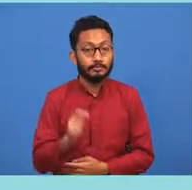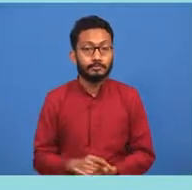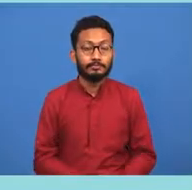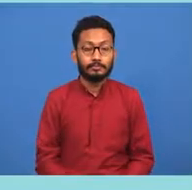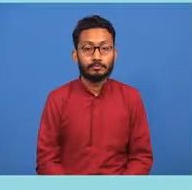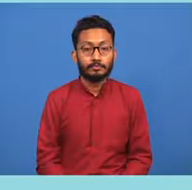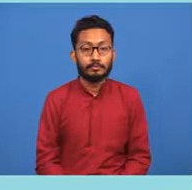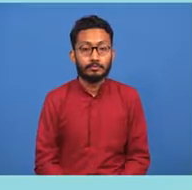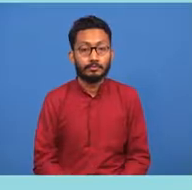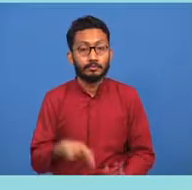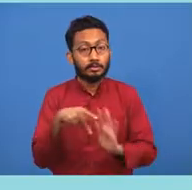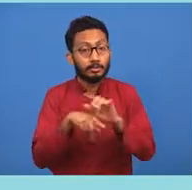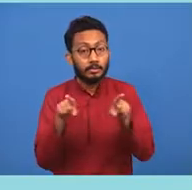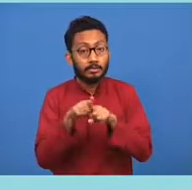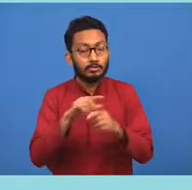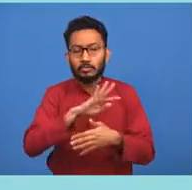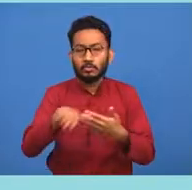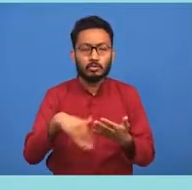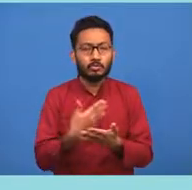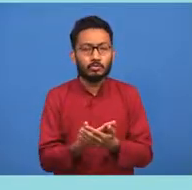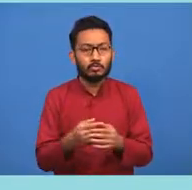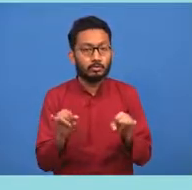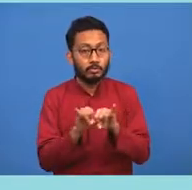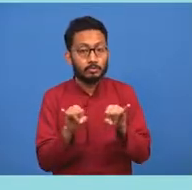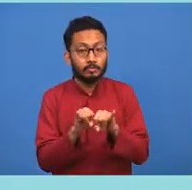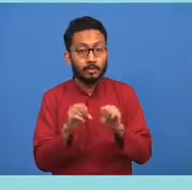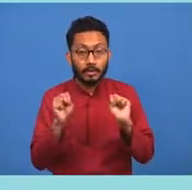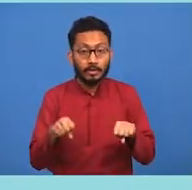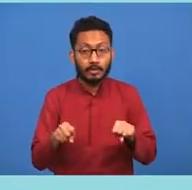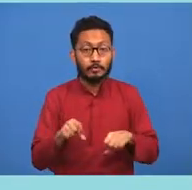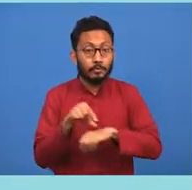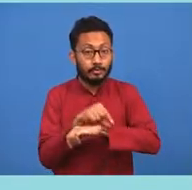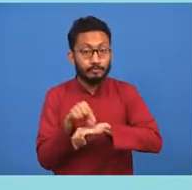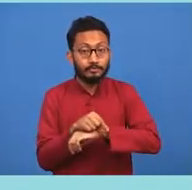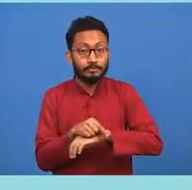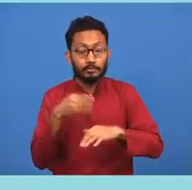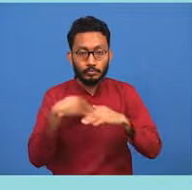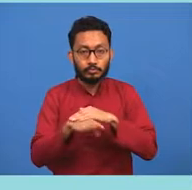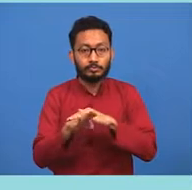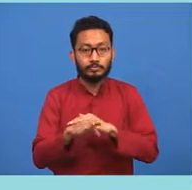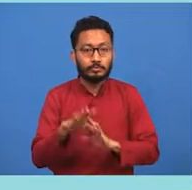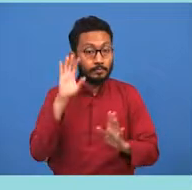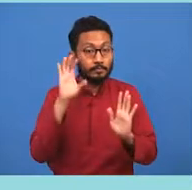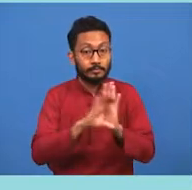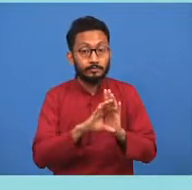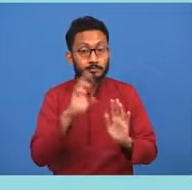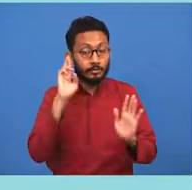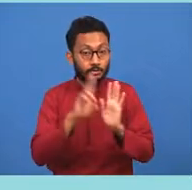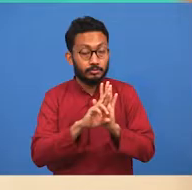Persamaan ion keseluruhan juga boleh digunakan dalam gambar rajah aras tenaga.